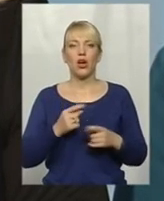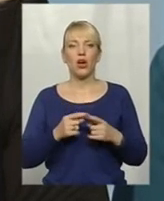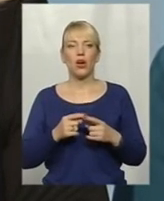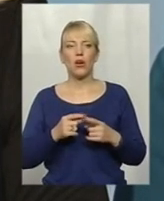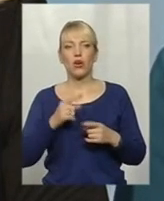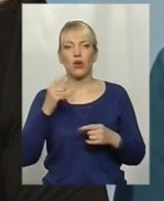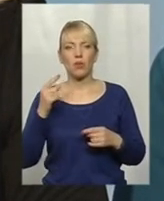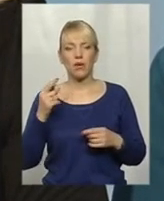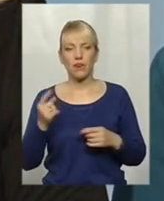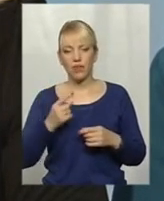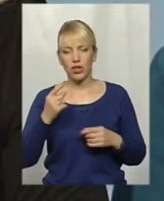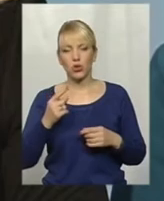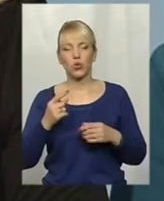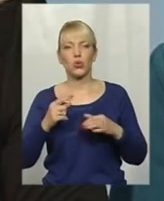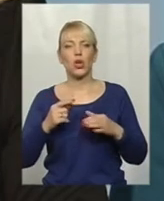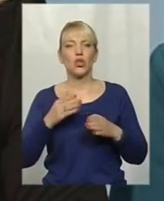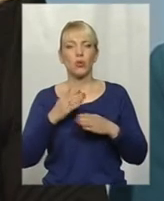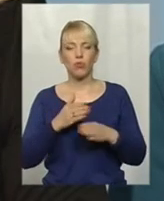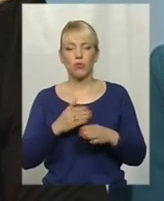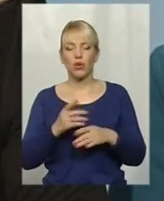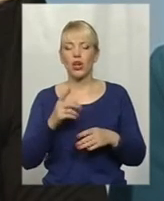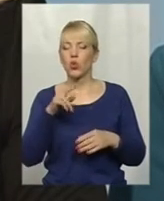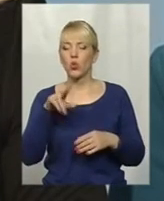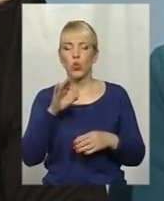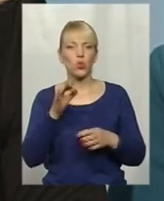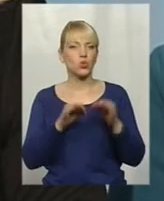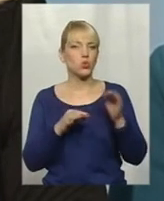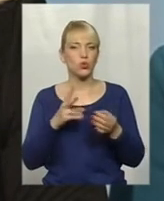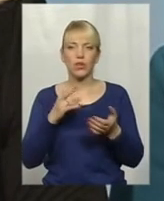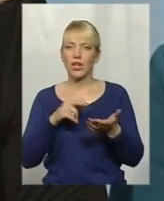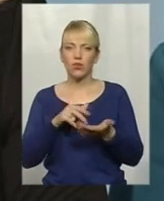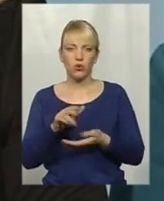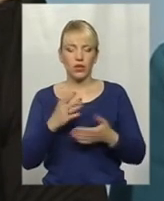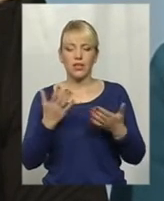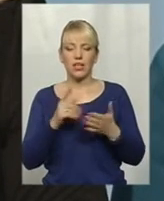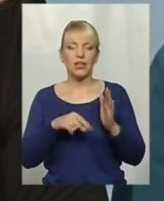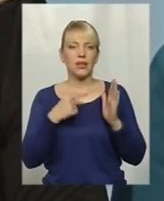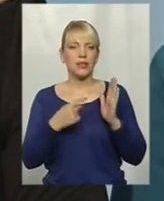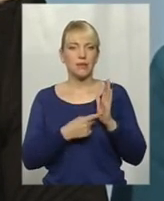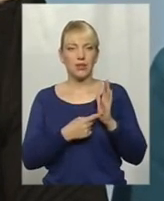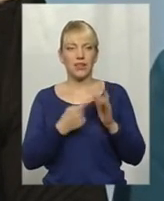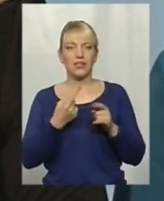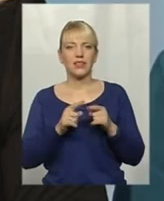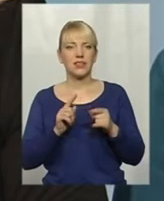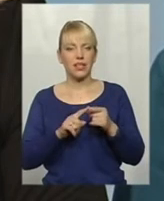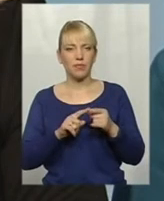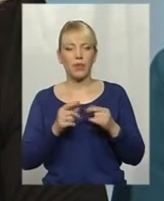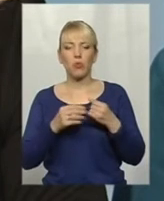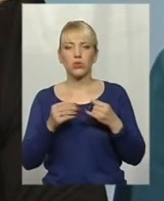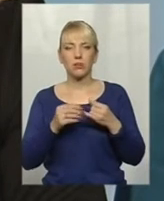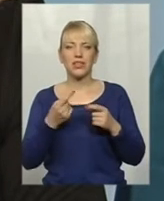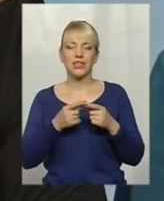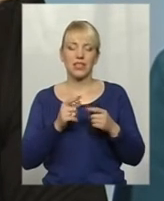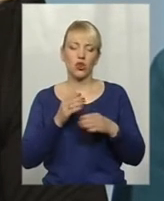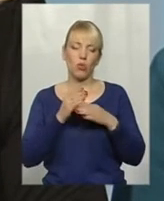суду небагато доходить справ. Які питання цікавлять по землі? Ну, насамперед, це допомога у складанні заяви